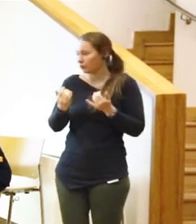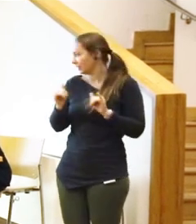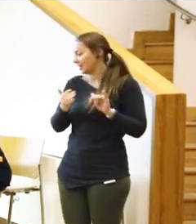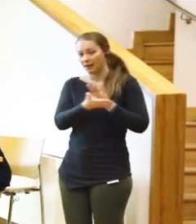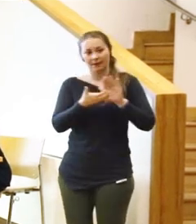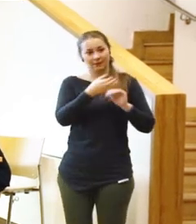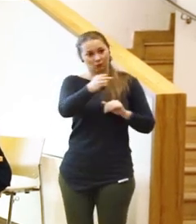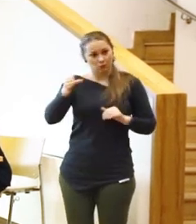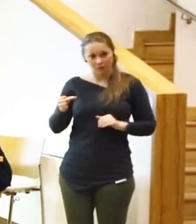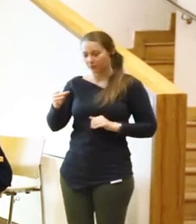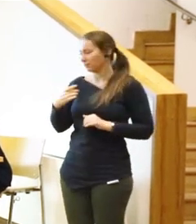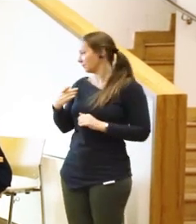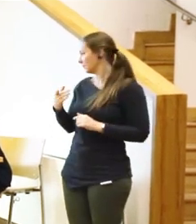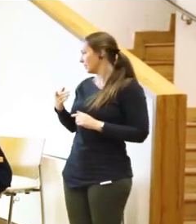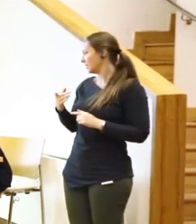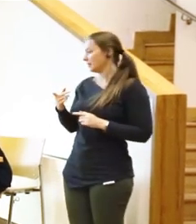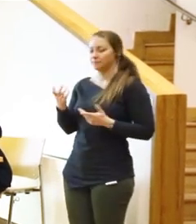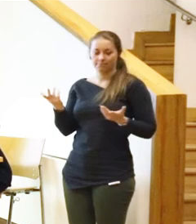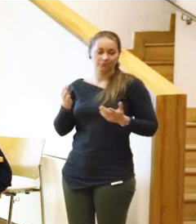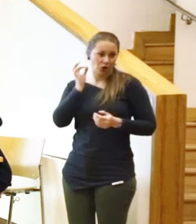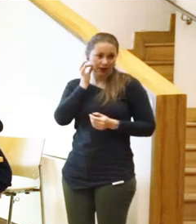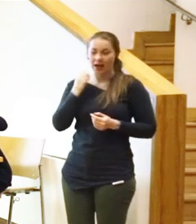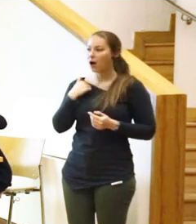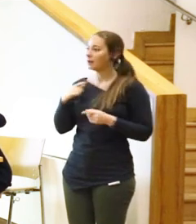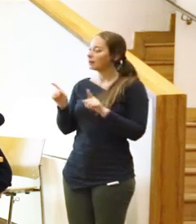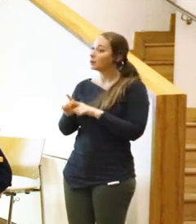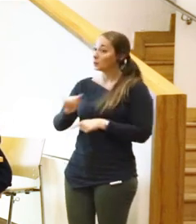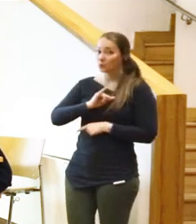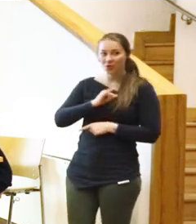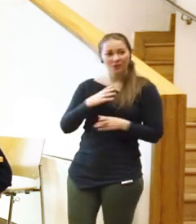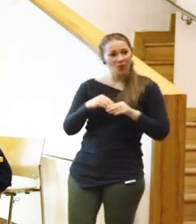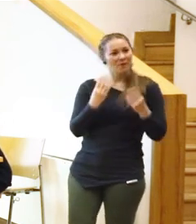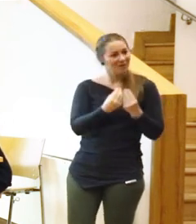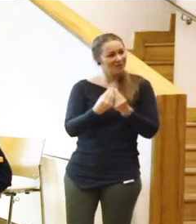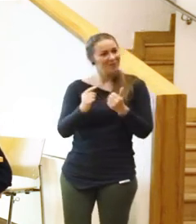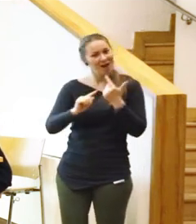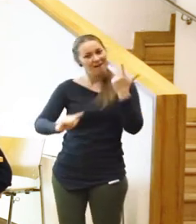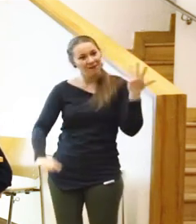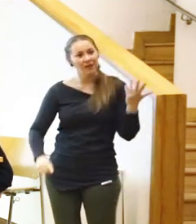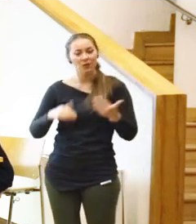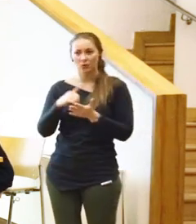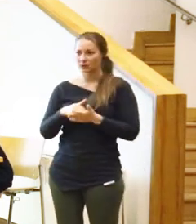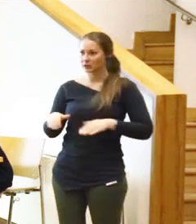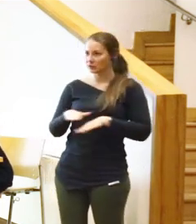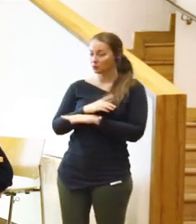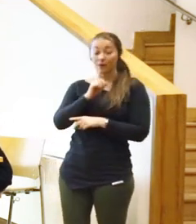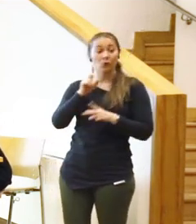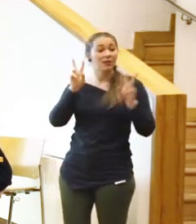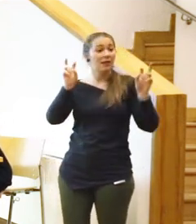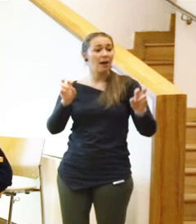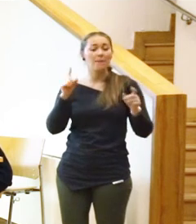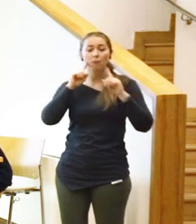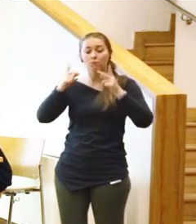hezky ukázalo tady v tom, jak moc velký a široký to téma péče, respektive